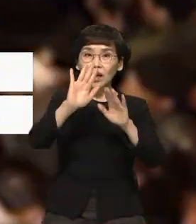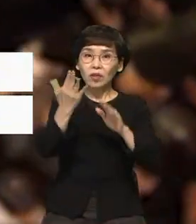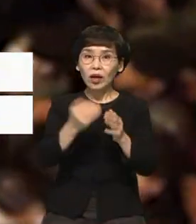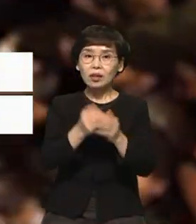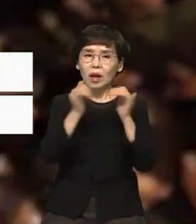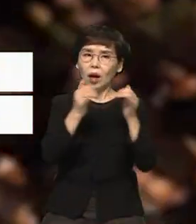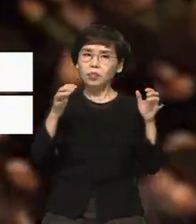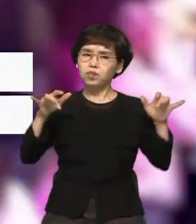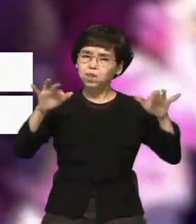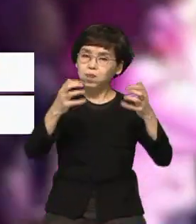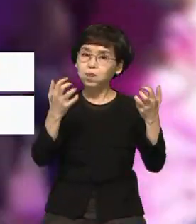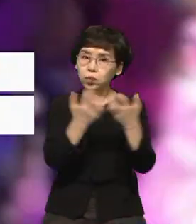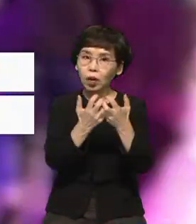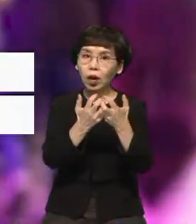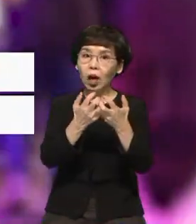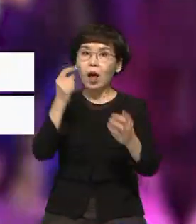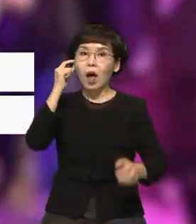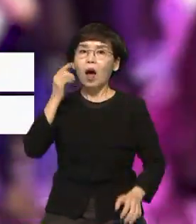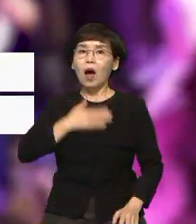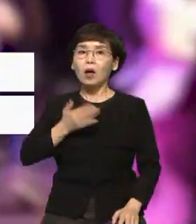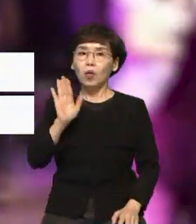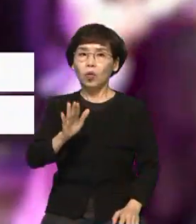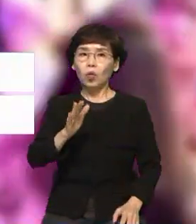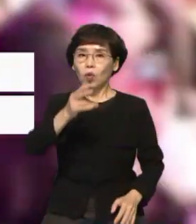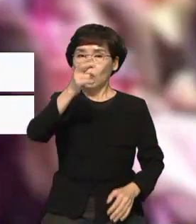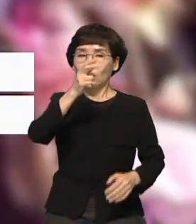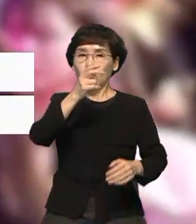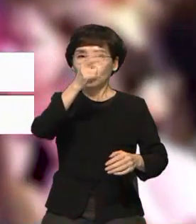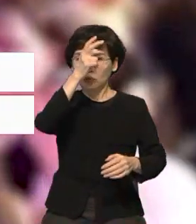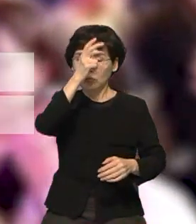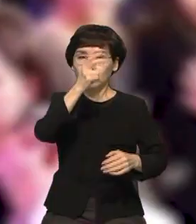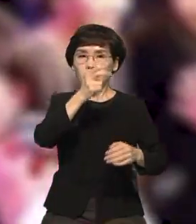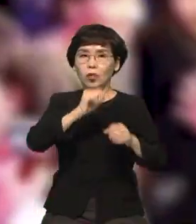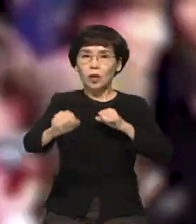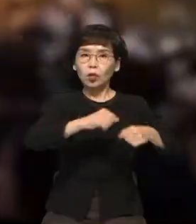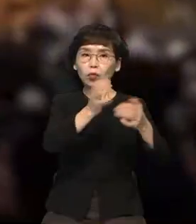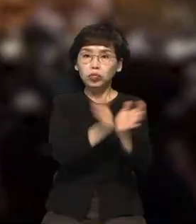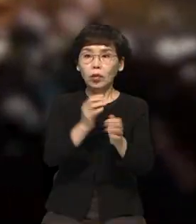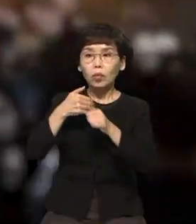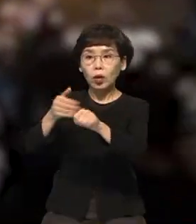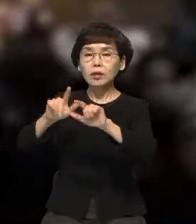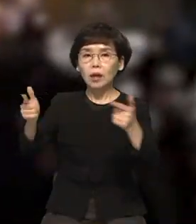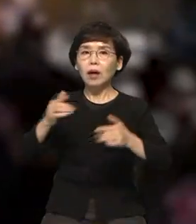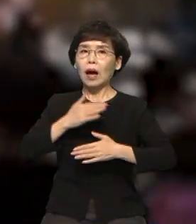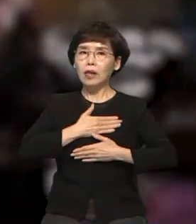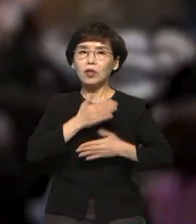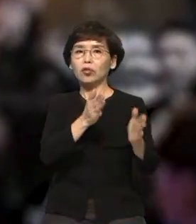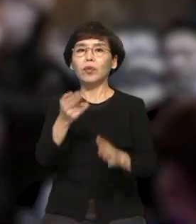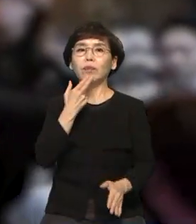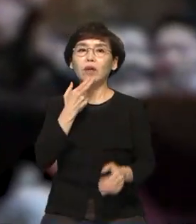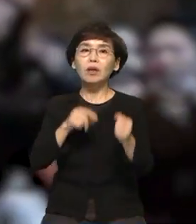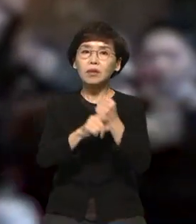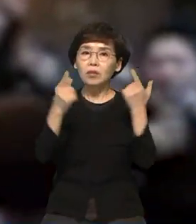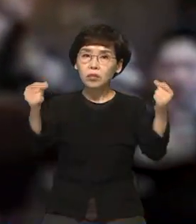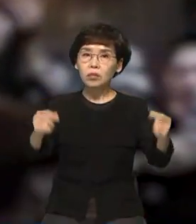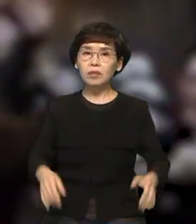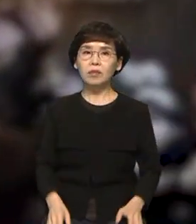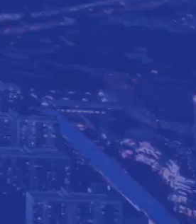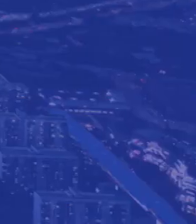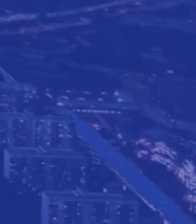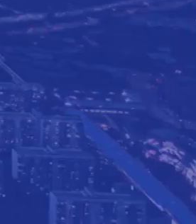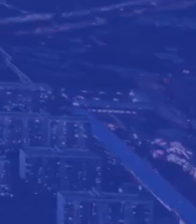인파가 몰릴 걸 예상하고도 기동대 투입을 안 한 건 안전 조치에 손을 놓은 거란 지적이 나옵니다. SBS 한성희입니다.